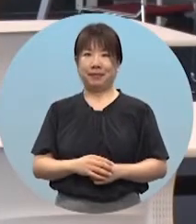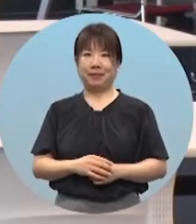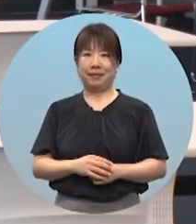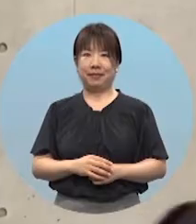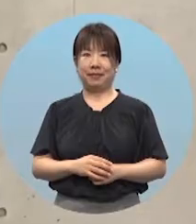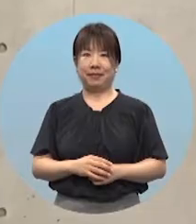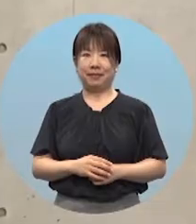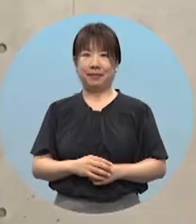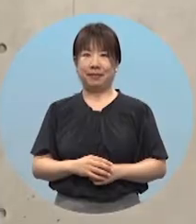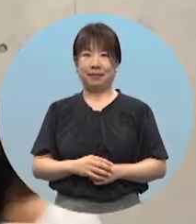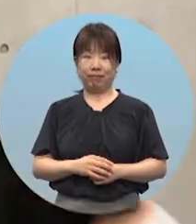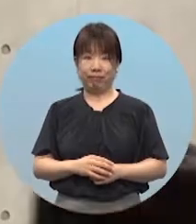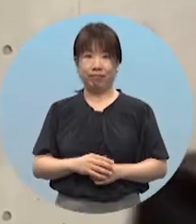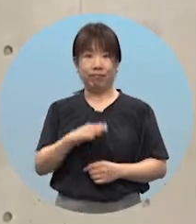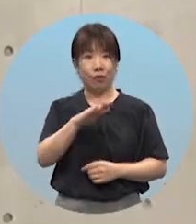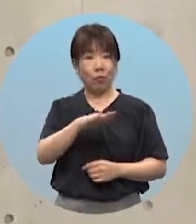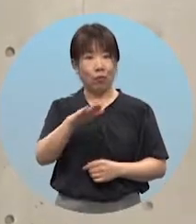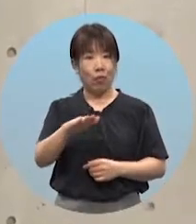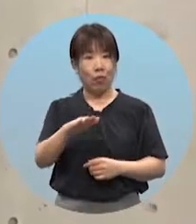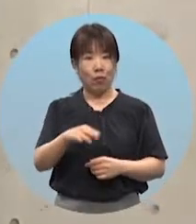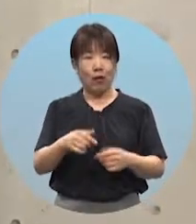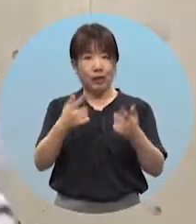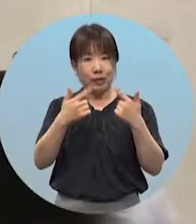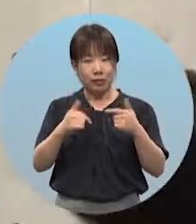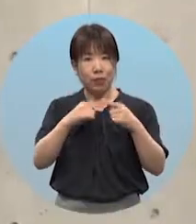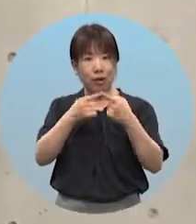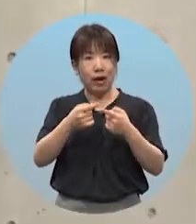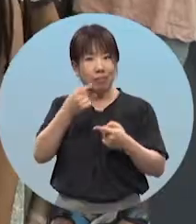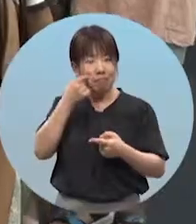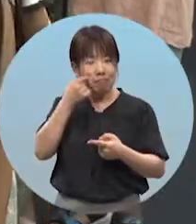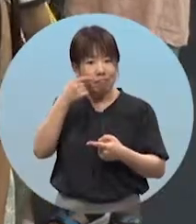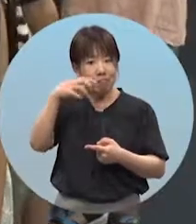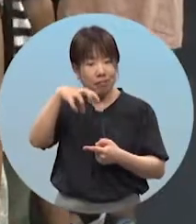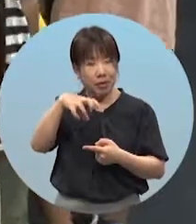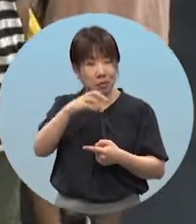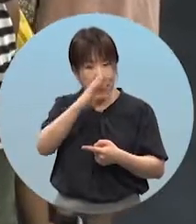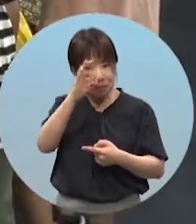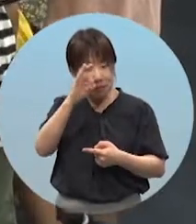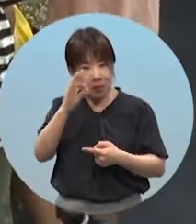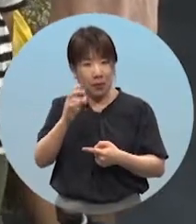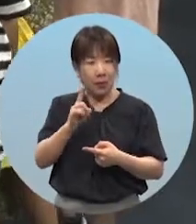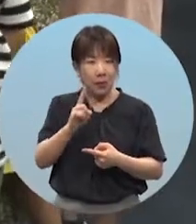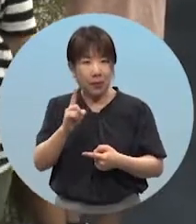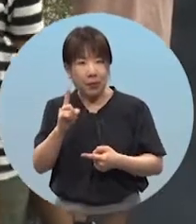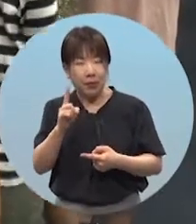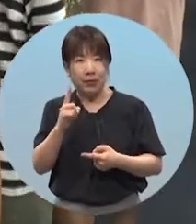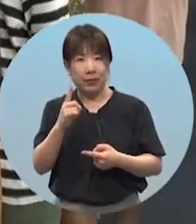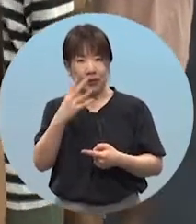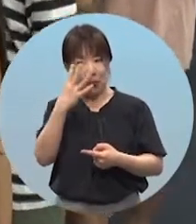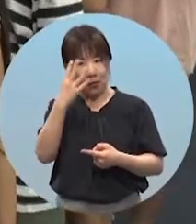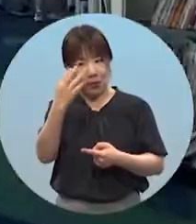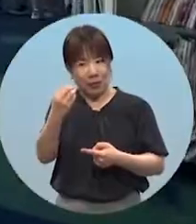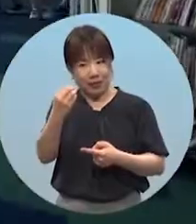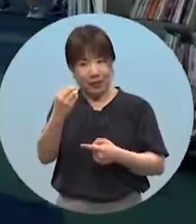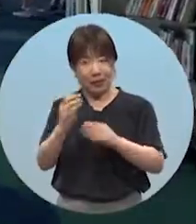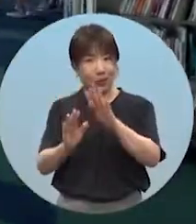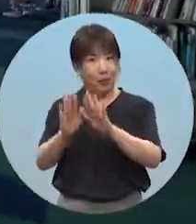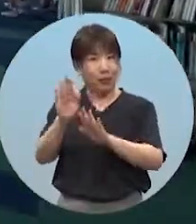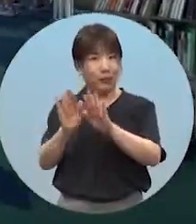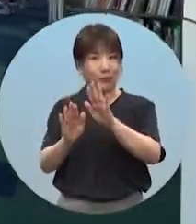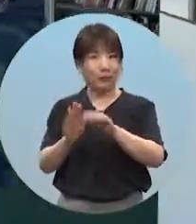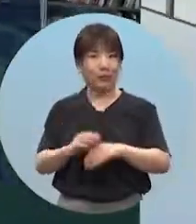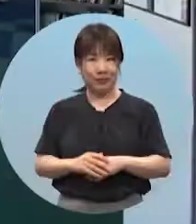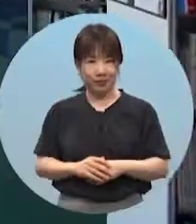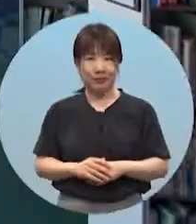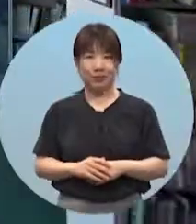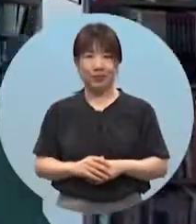んは非常に普段は見られない場所とかそういうところすごい興味があるようでしたんで、すごく興味深そうに遊園